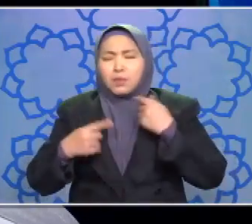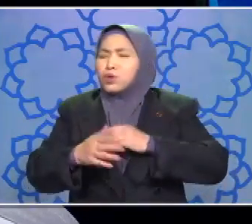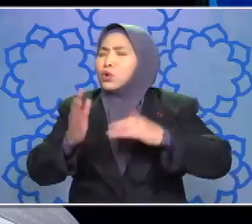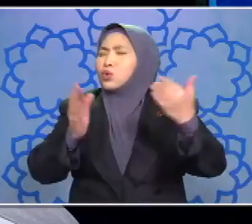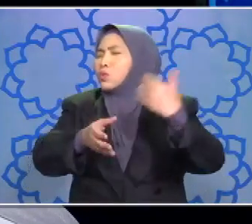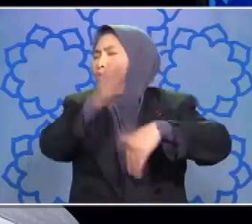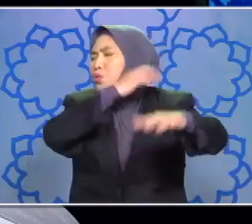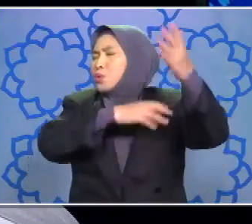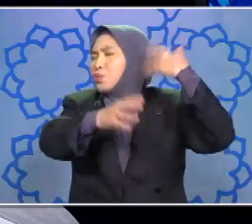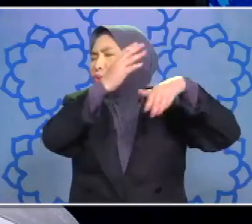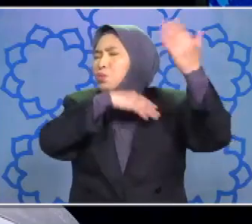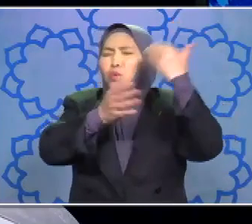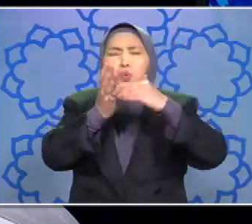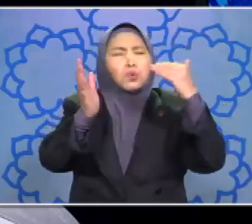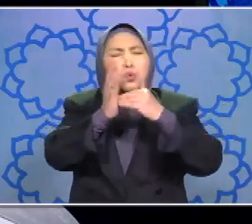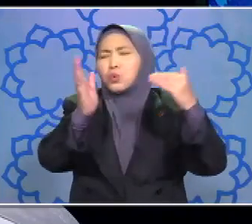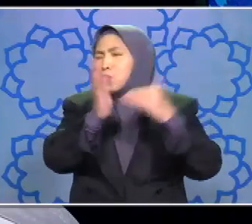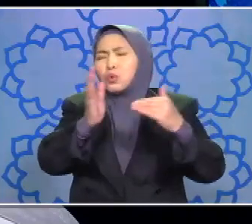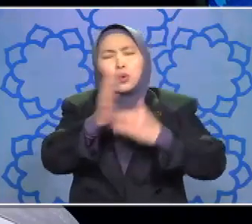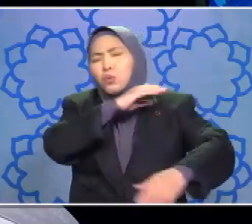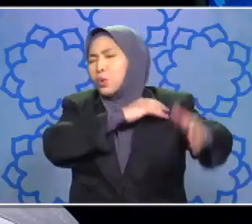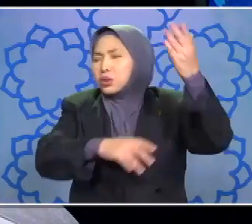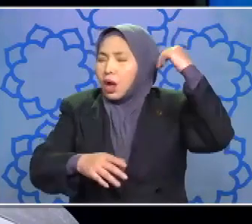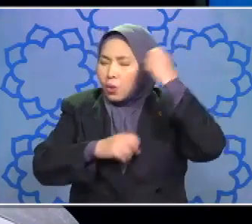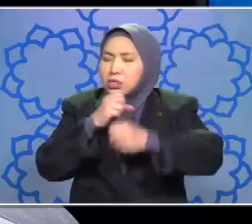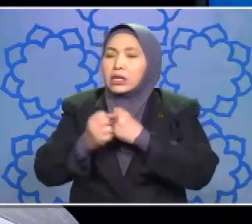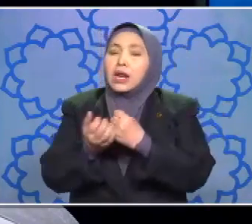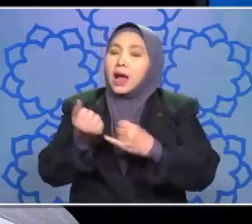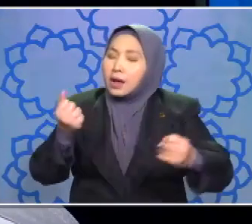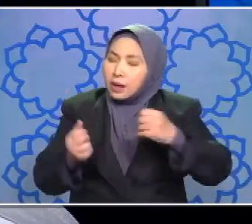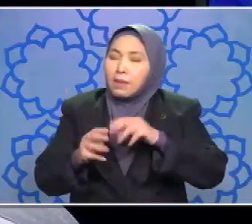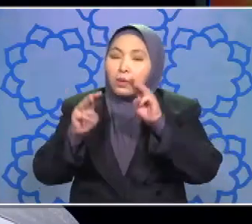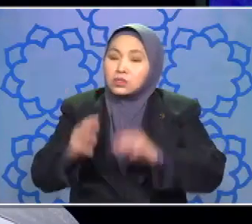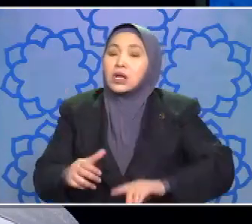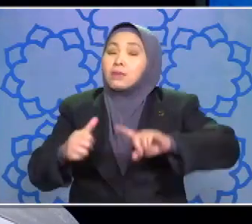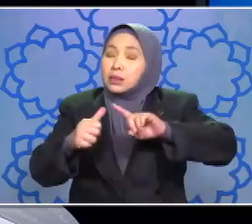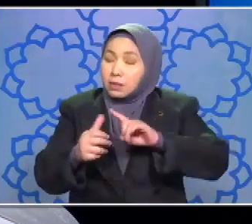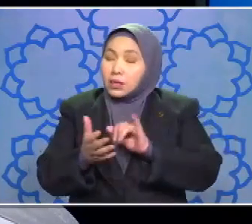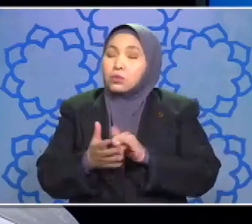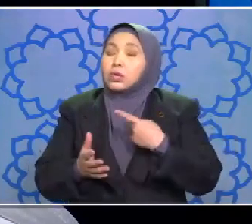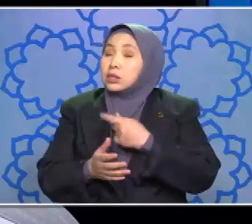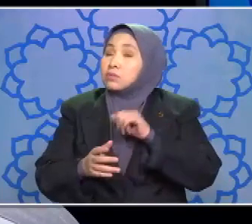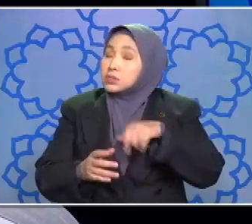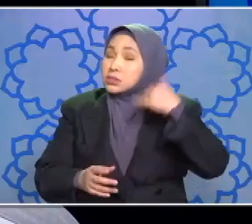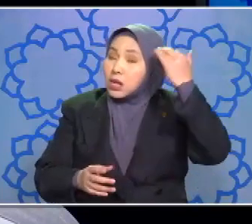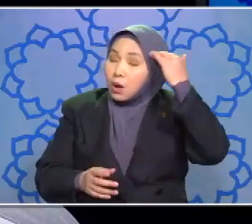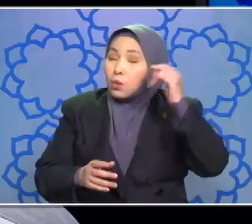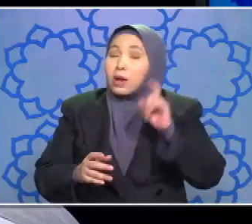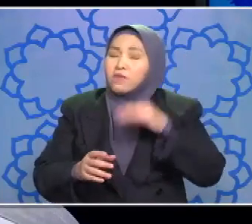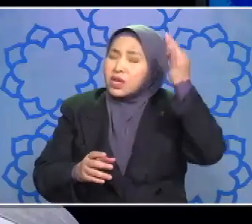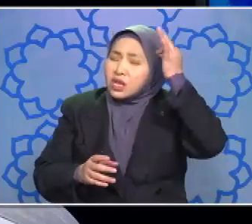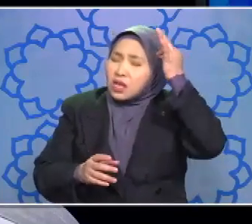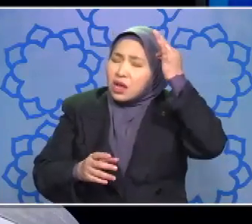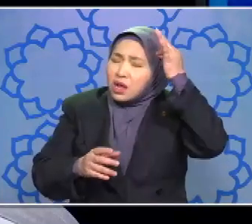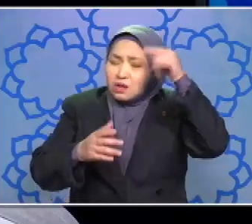tahun seawal daripada kejadian manusia. Ini yang Allah beritahu untuk kita sama-sama fikirkan secara mendalam,